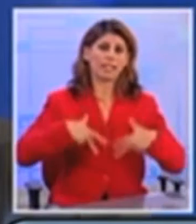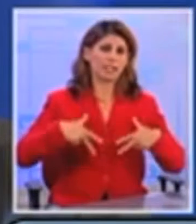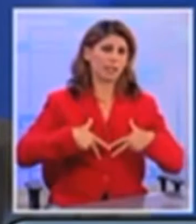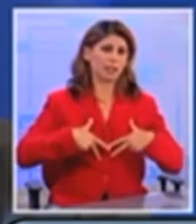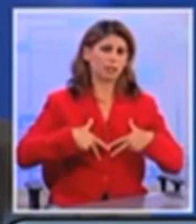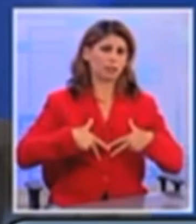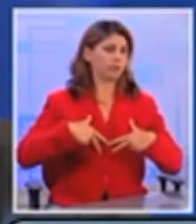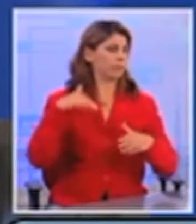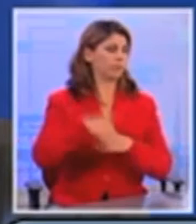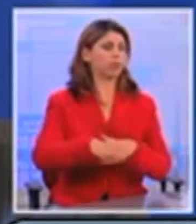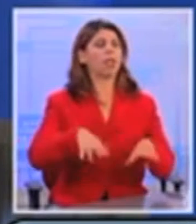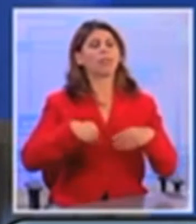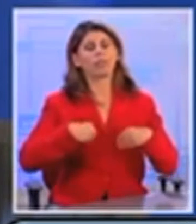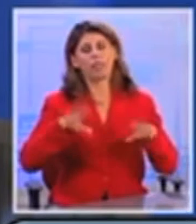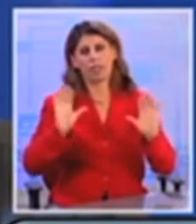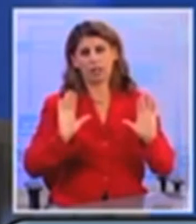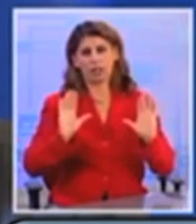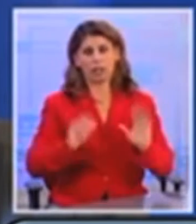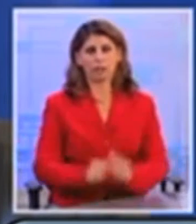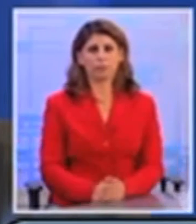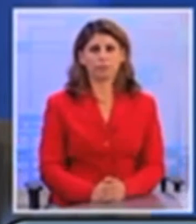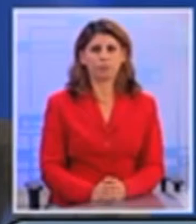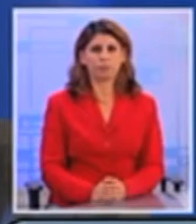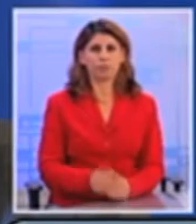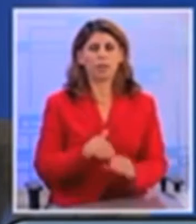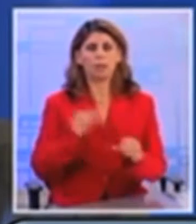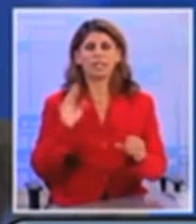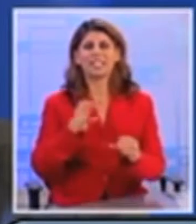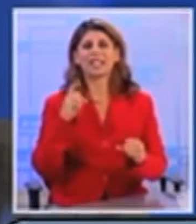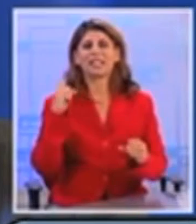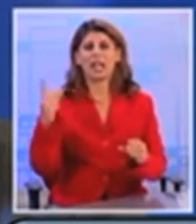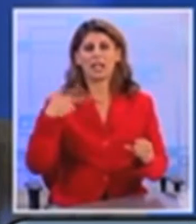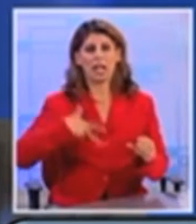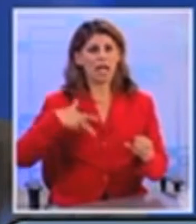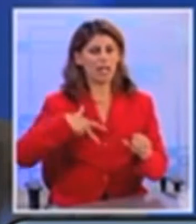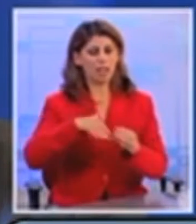avec l'abstention de 41 pays. Les 6 pays qui se sont